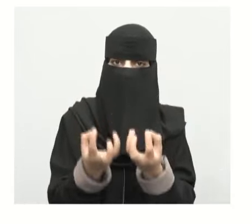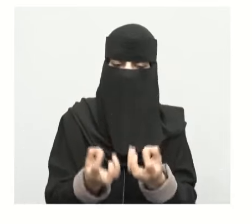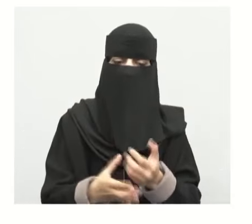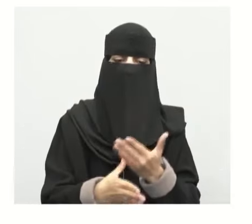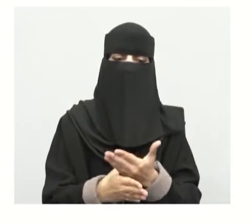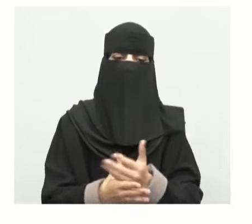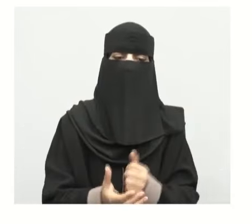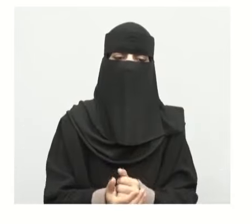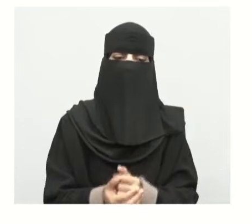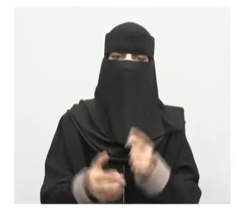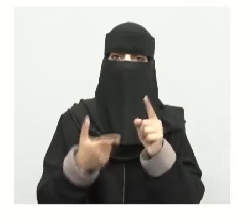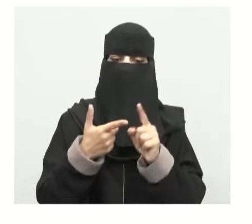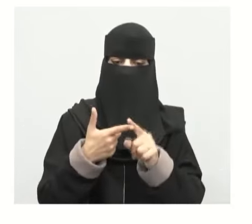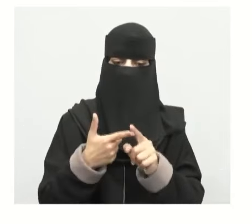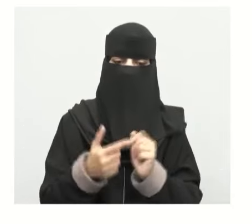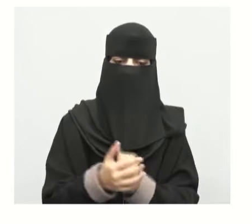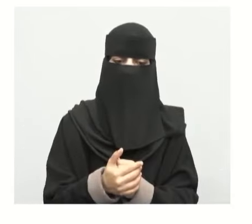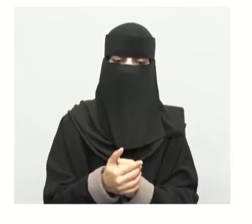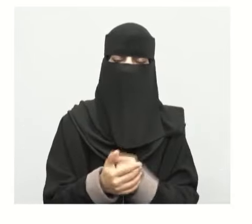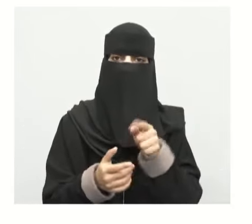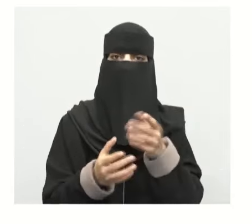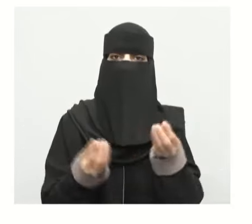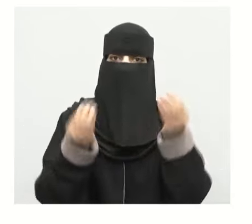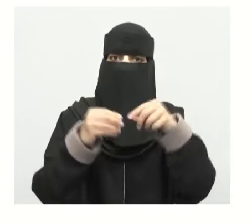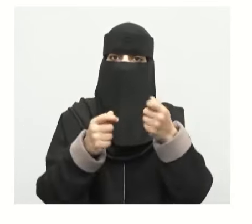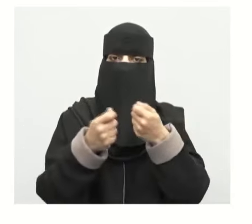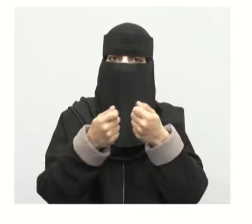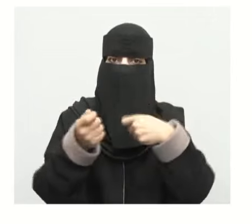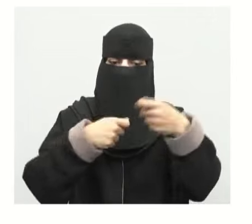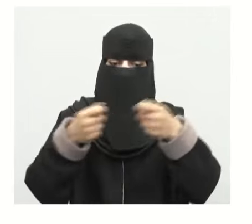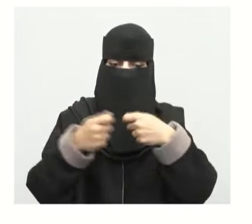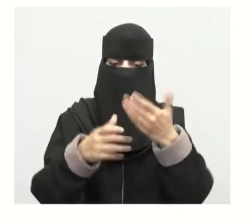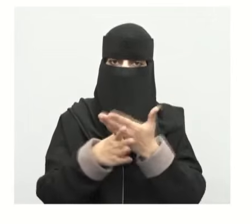الزراعيه اثنان انها مكلفه